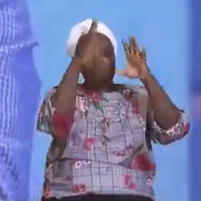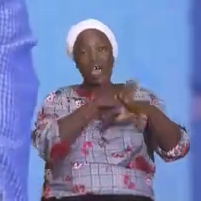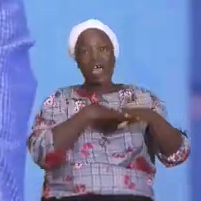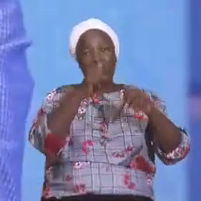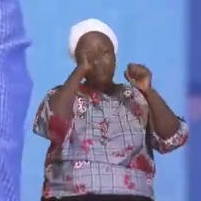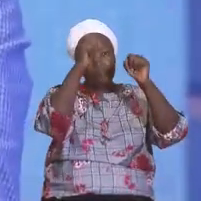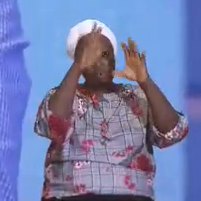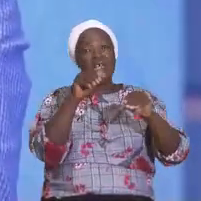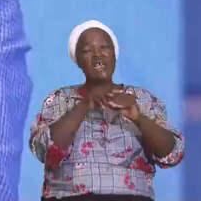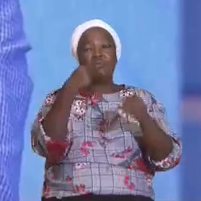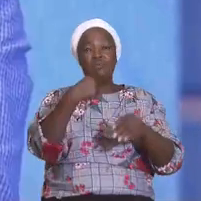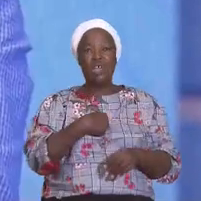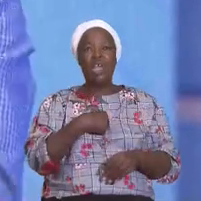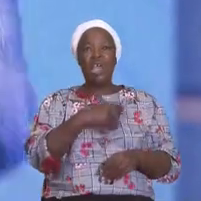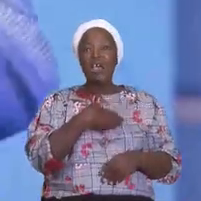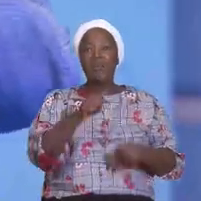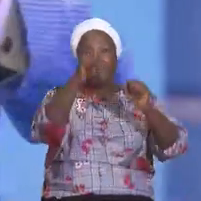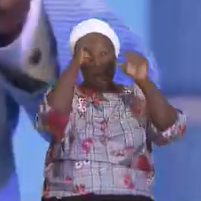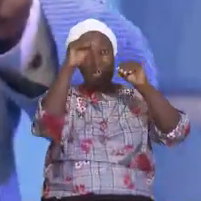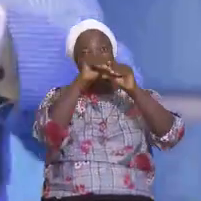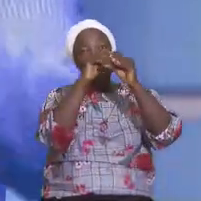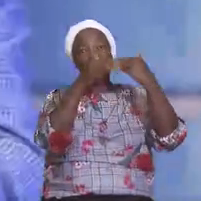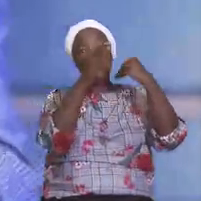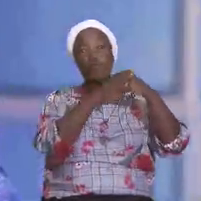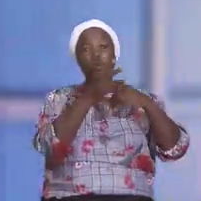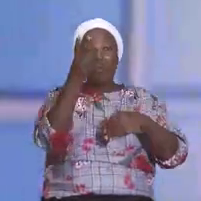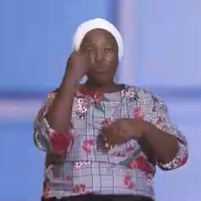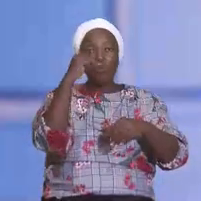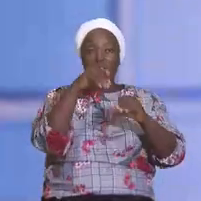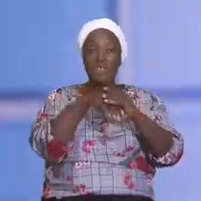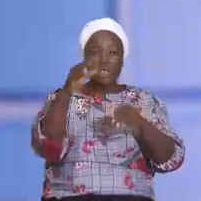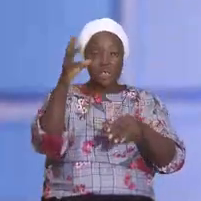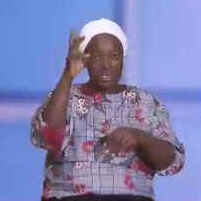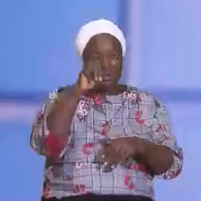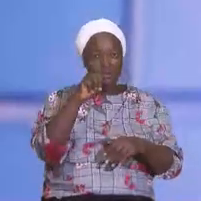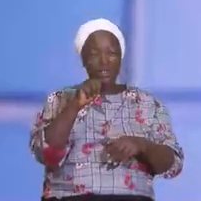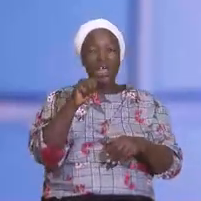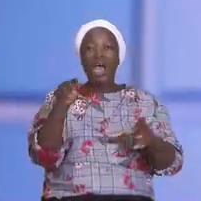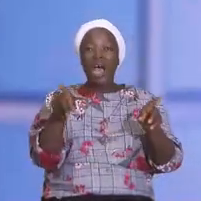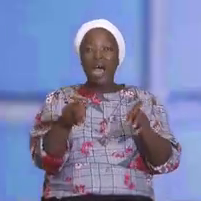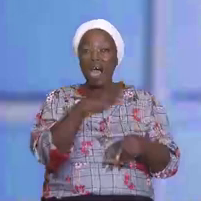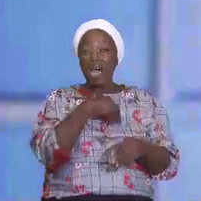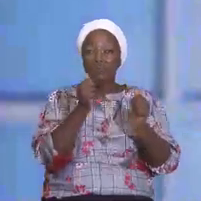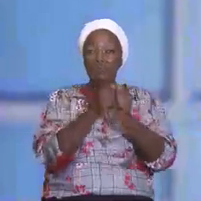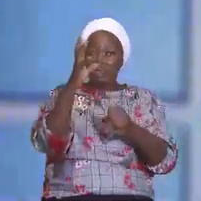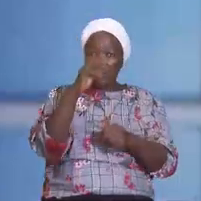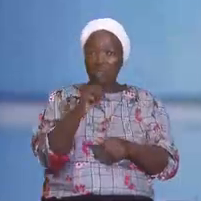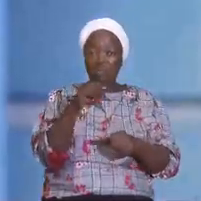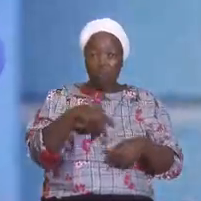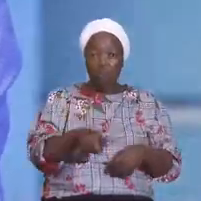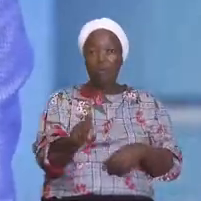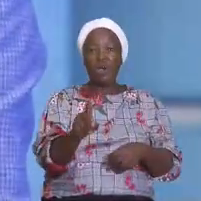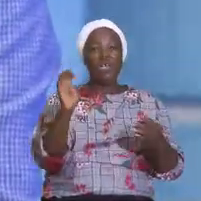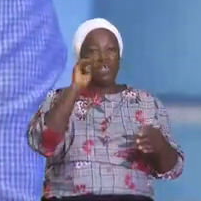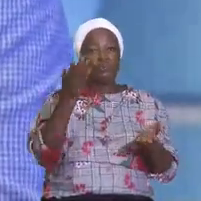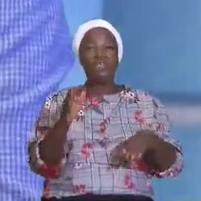terre, je suis dans le Père et que le Père est en moi, le Père au ciel